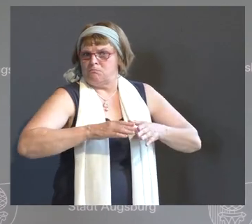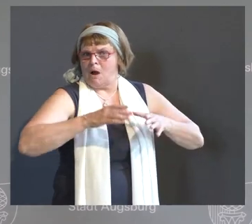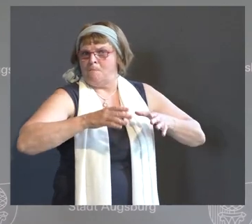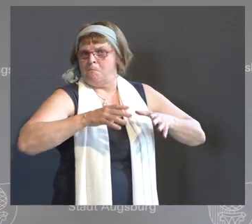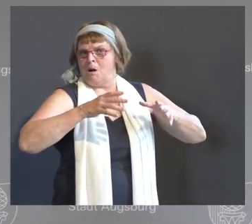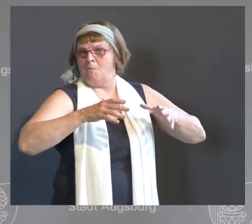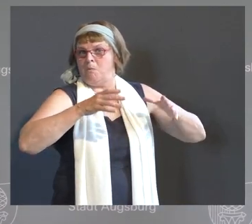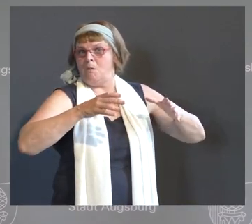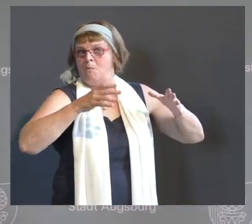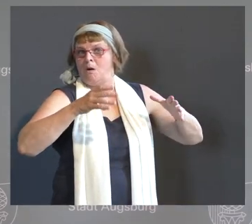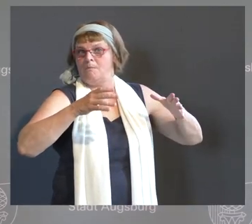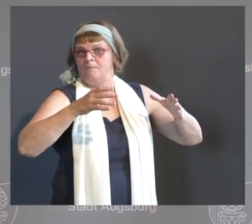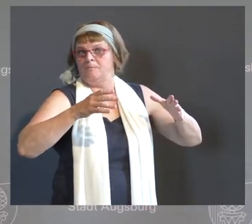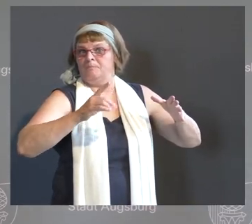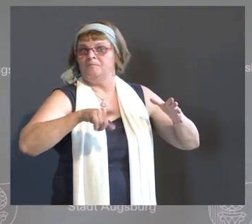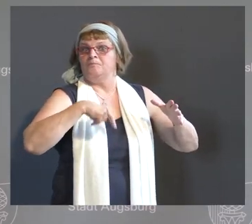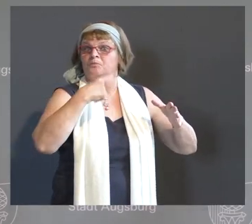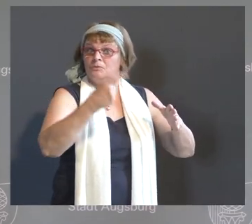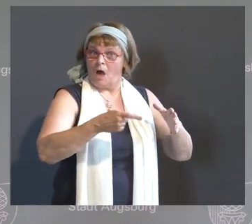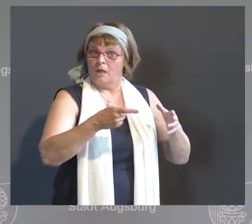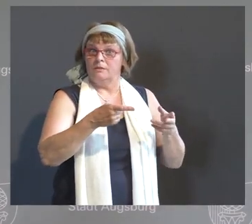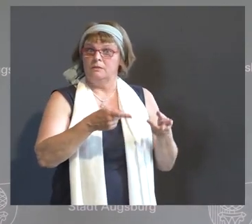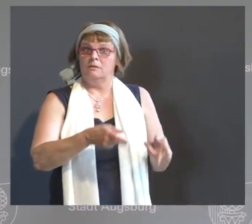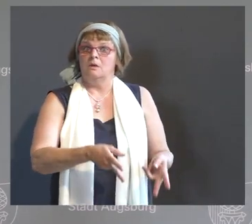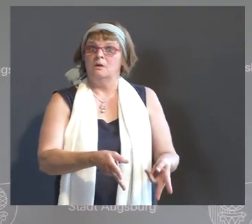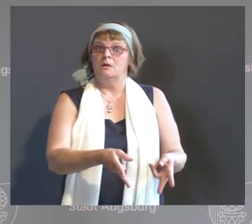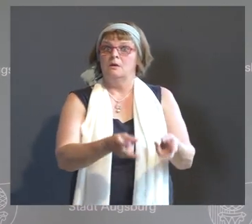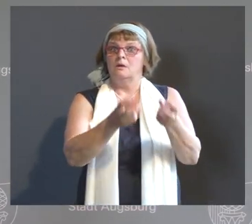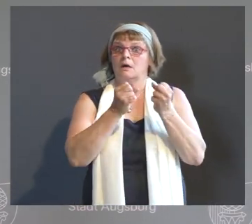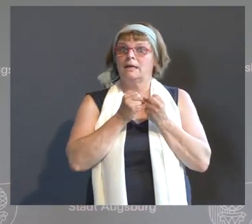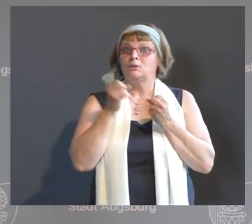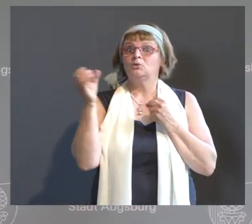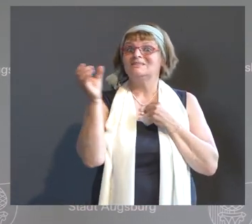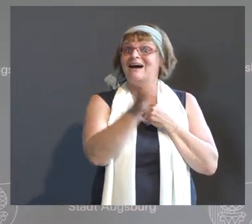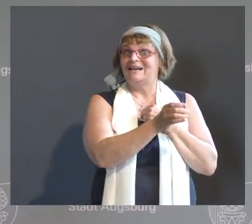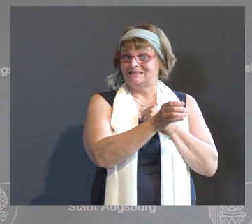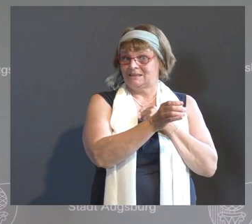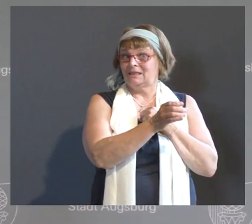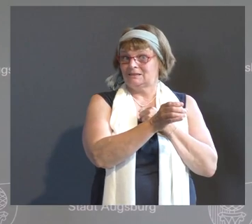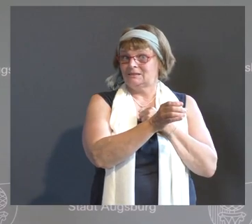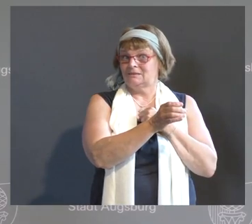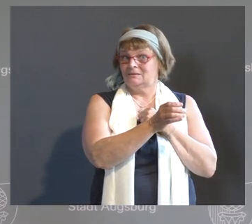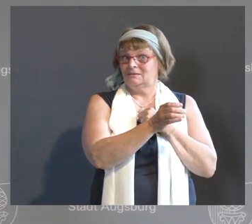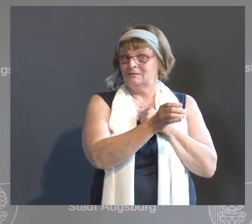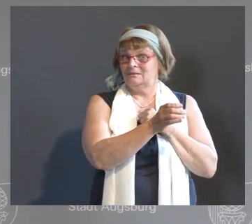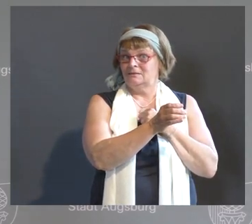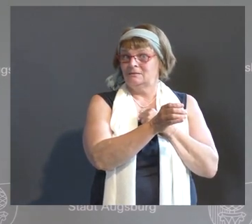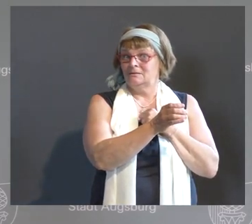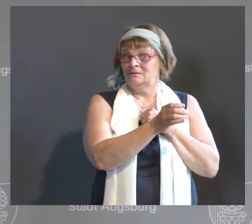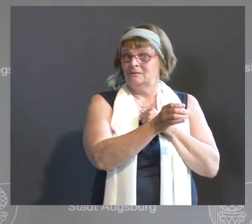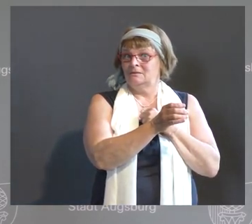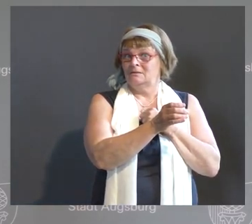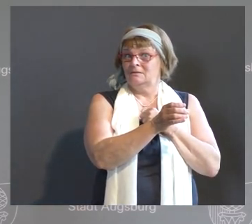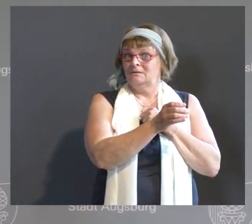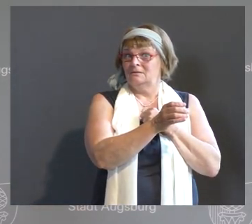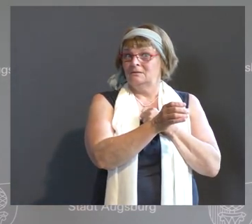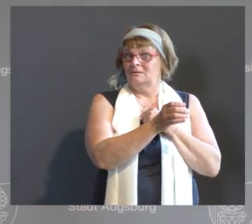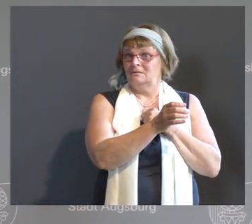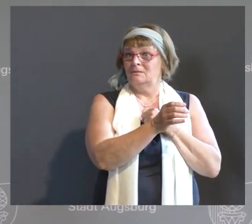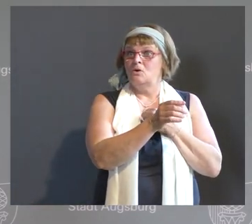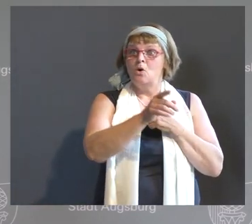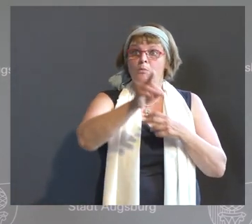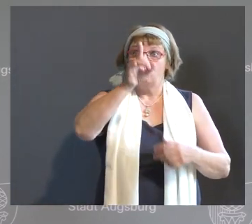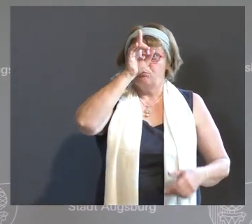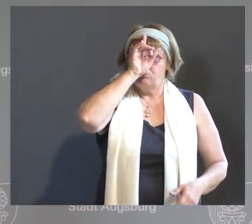einem letzten Endes Rettungseinsatz, also ich möchte nicht mal von einem kleinen Anlass, sondern von einem gar keinem Anlass, nämlich einem Rettungseinsatz, dazu überging,